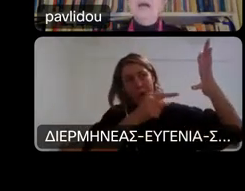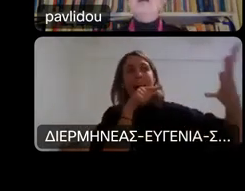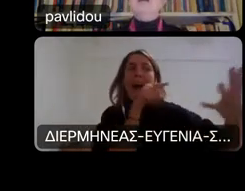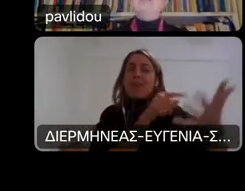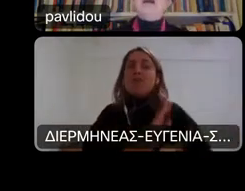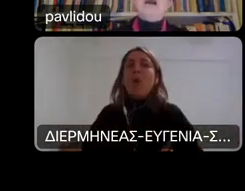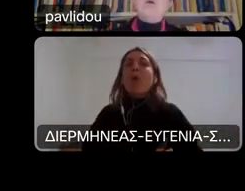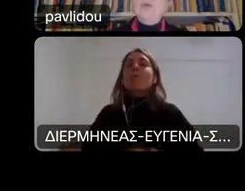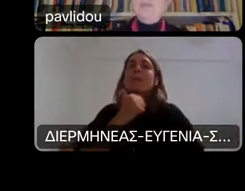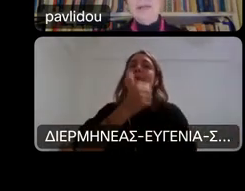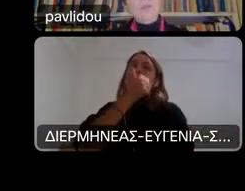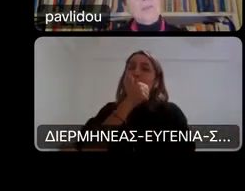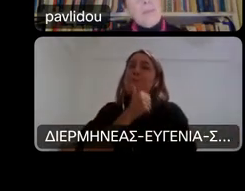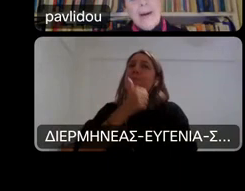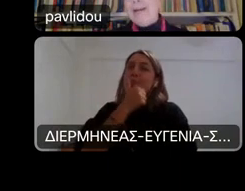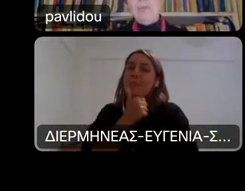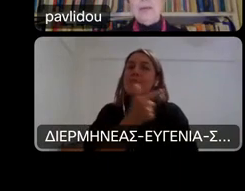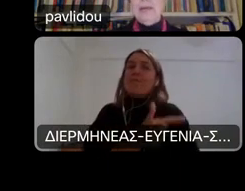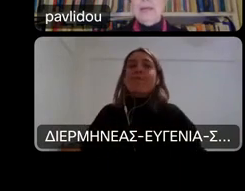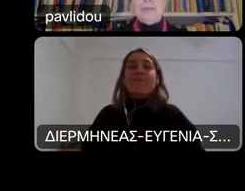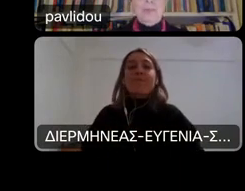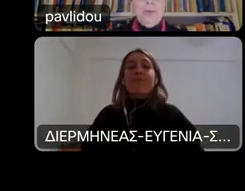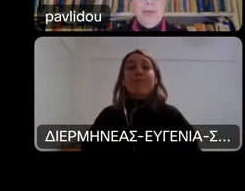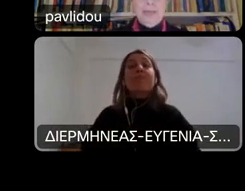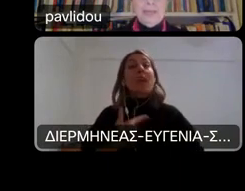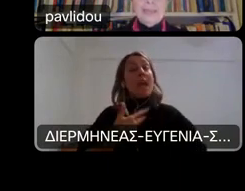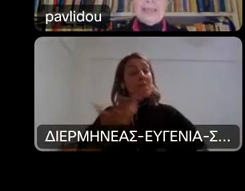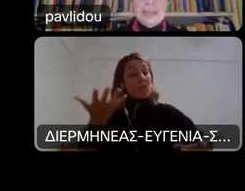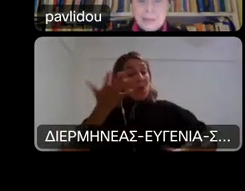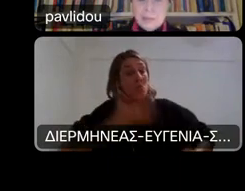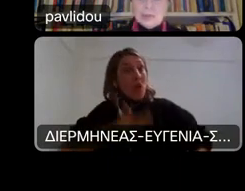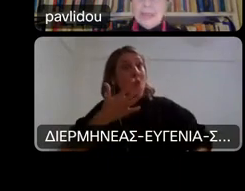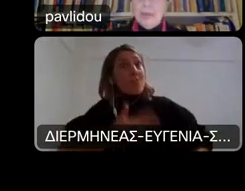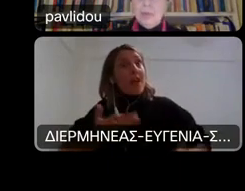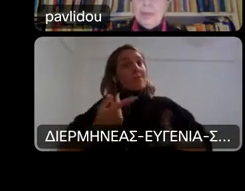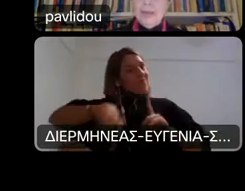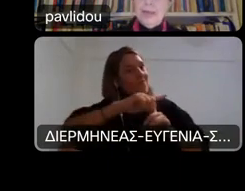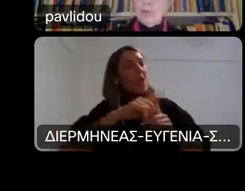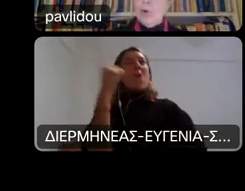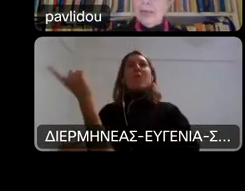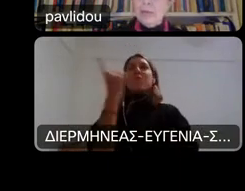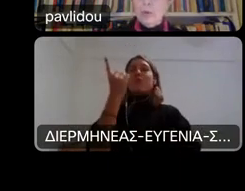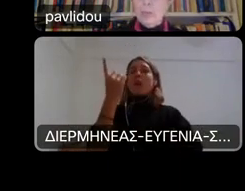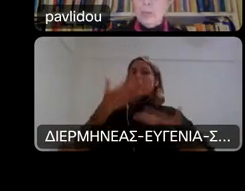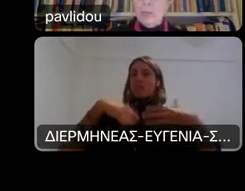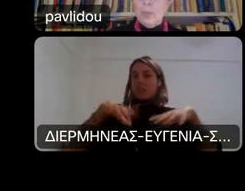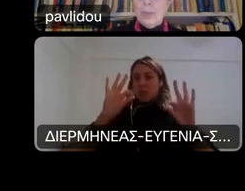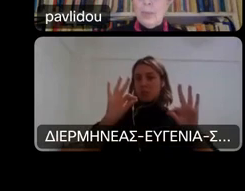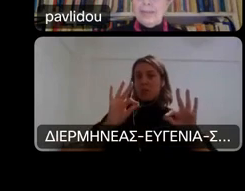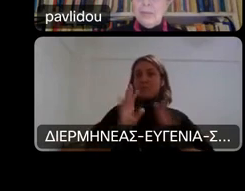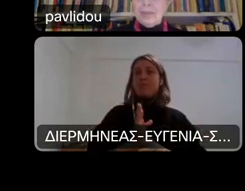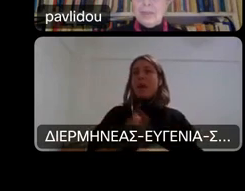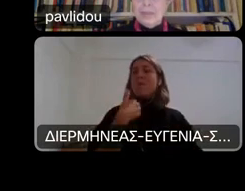μας, ακόμη και αν έχουμε πάρα πολύ καλές προθέσεις. Συνήθως ξεκινούμε, αυτό ήδη το παρατηρήσαμε